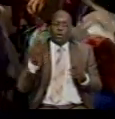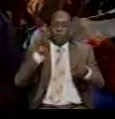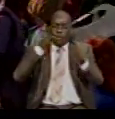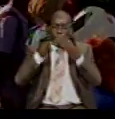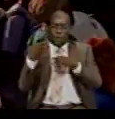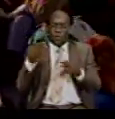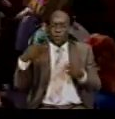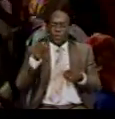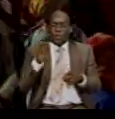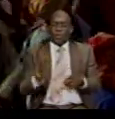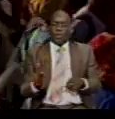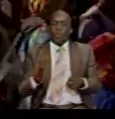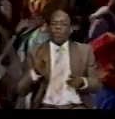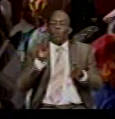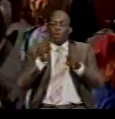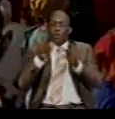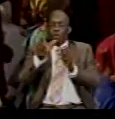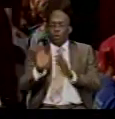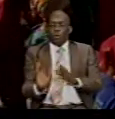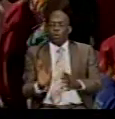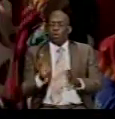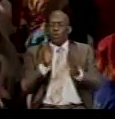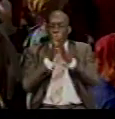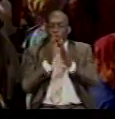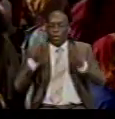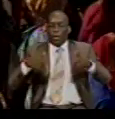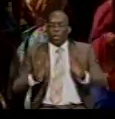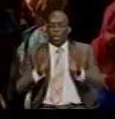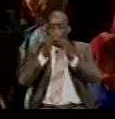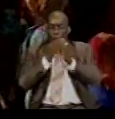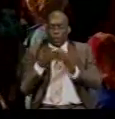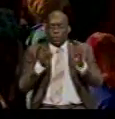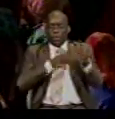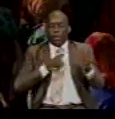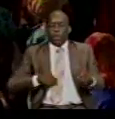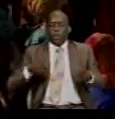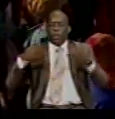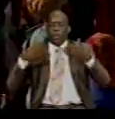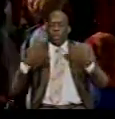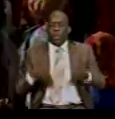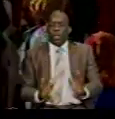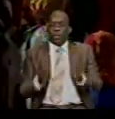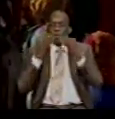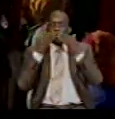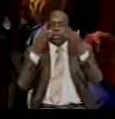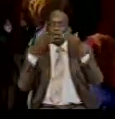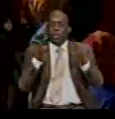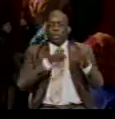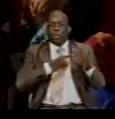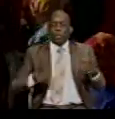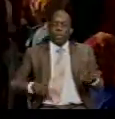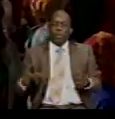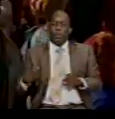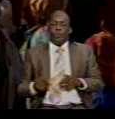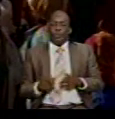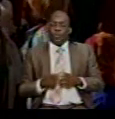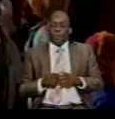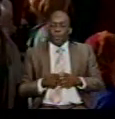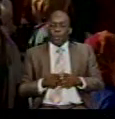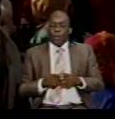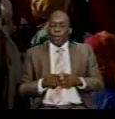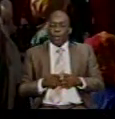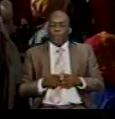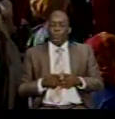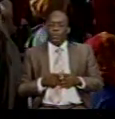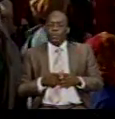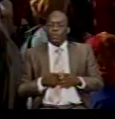pouvons-nous prier? Can we worship the Lord? Pouvons-nous louer le Seigneur? Can we thank the Lord? Pouvons-nous remercier le Seigneur? Bible says, with that vision, people of God will perish. La Bible